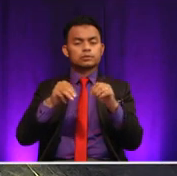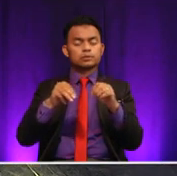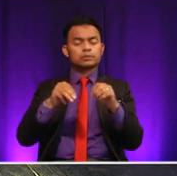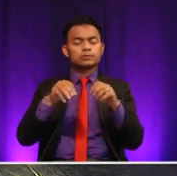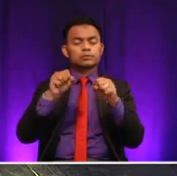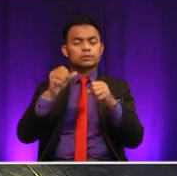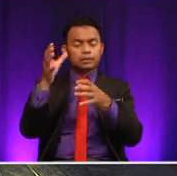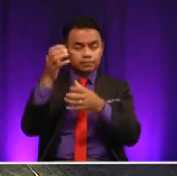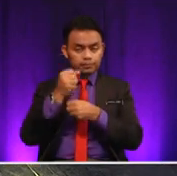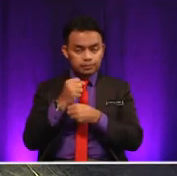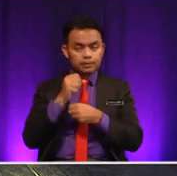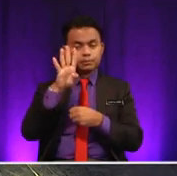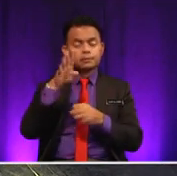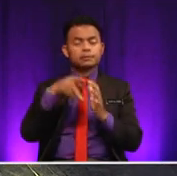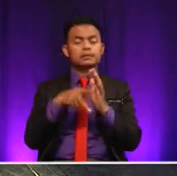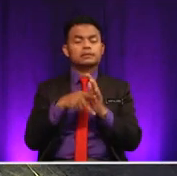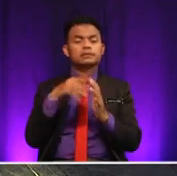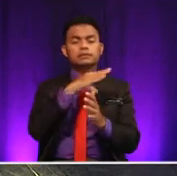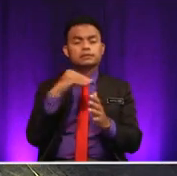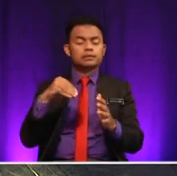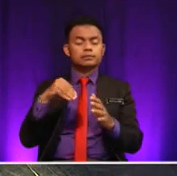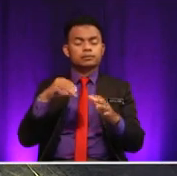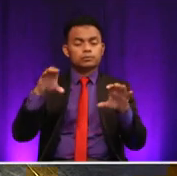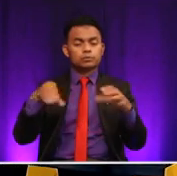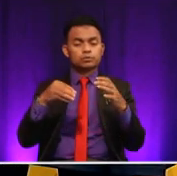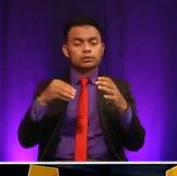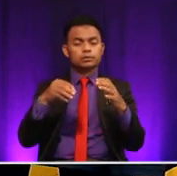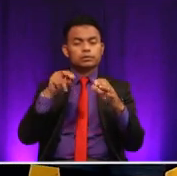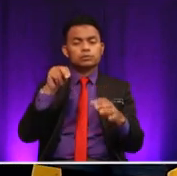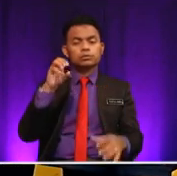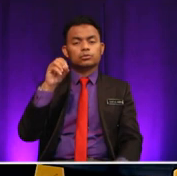penting tadi dan buat nota sendiri sebabnya